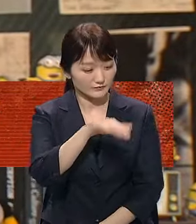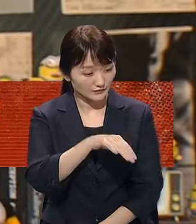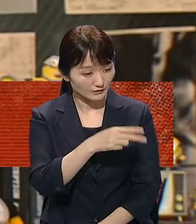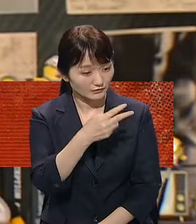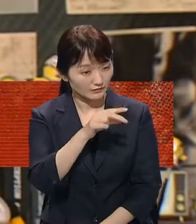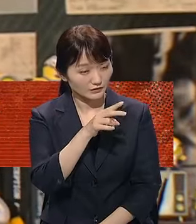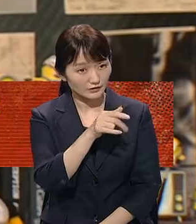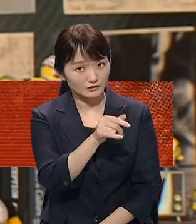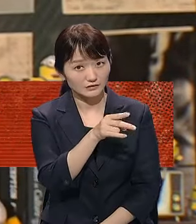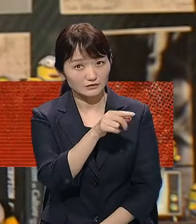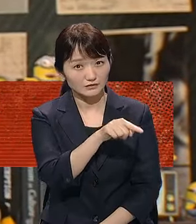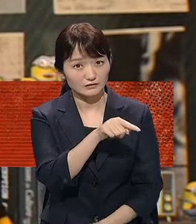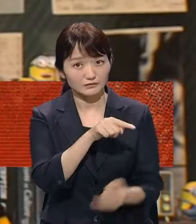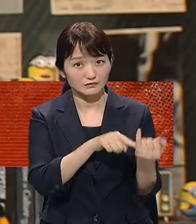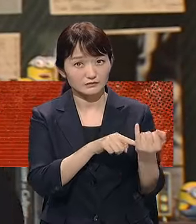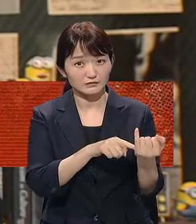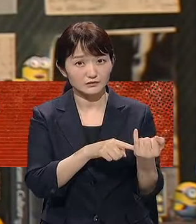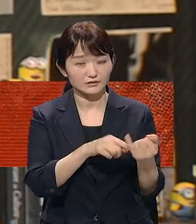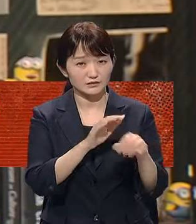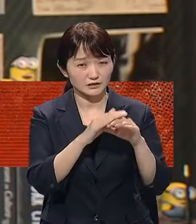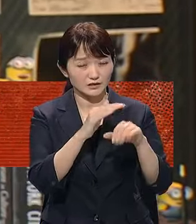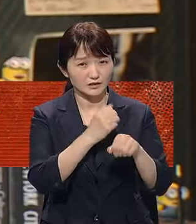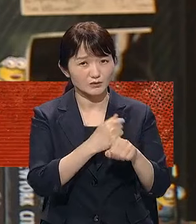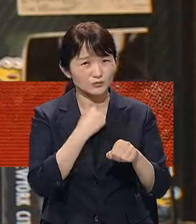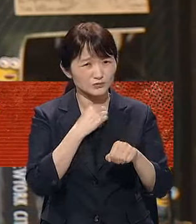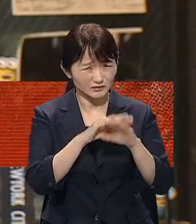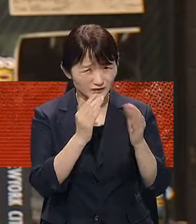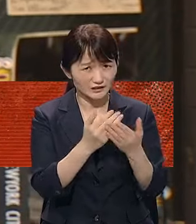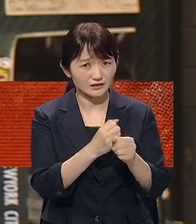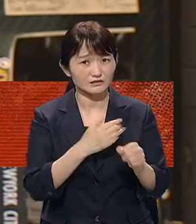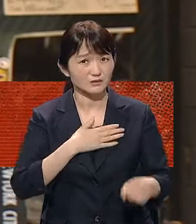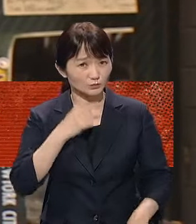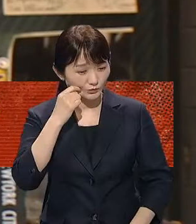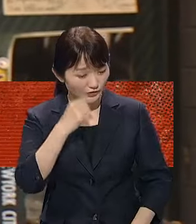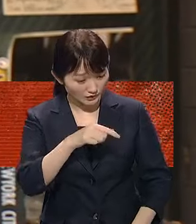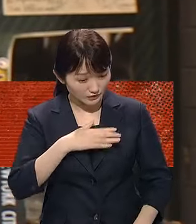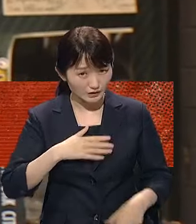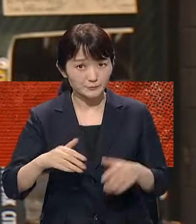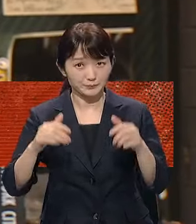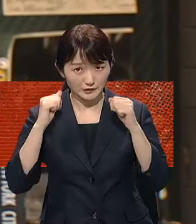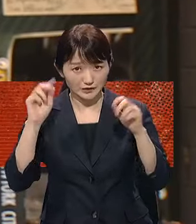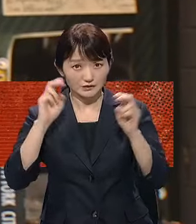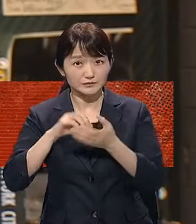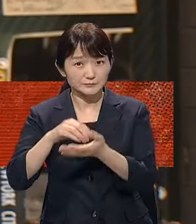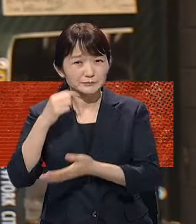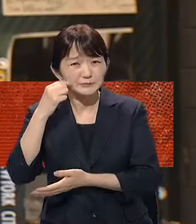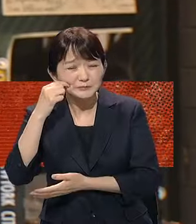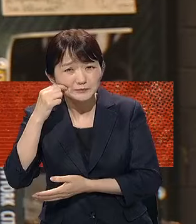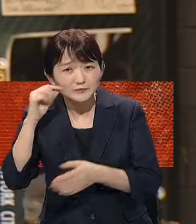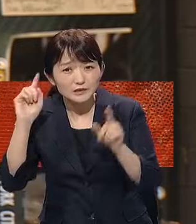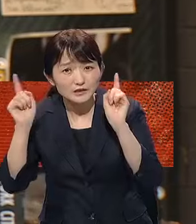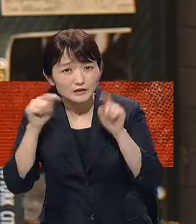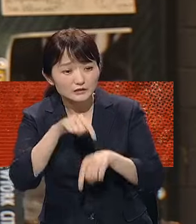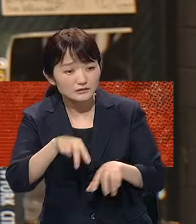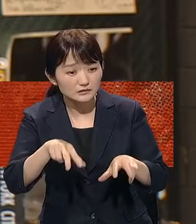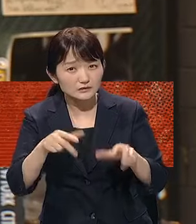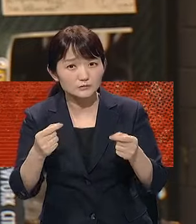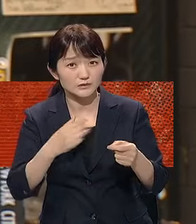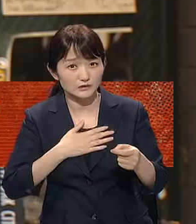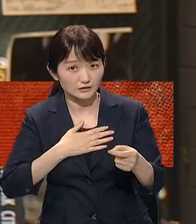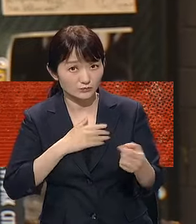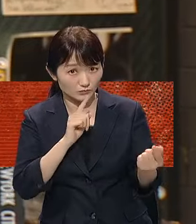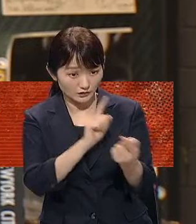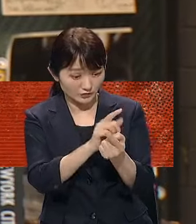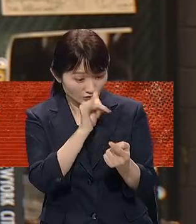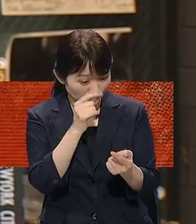다해야 백다해 넌 하고 싶은 거 다 해 근데 왜 난 못 해 어 나 졸업하고 취업 못해서 빌빌거리고 너 지금처럼 나 계속 만나 줄